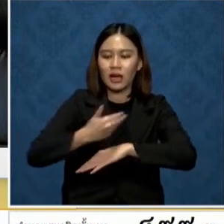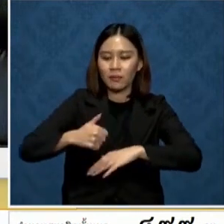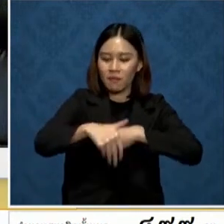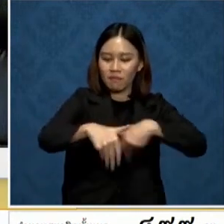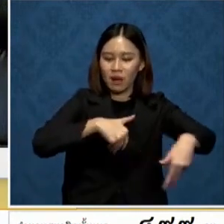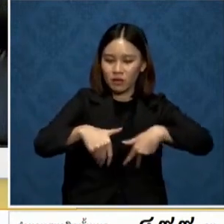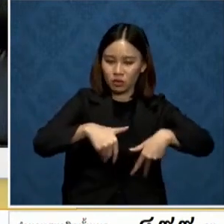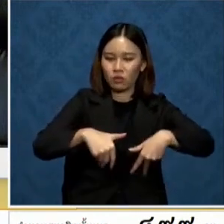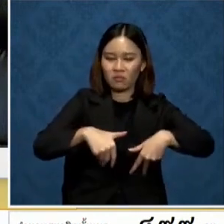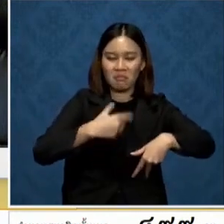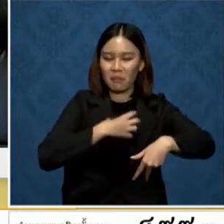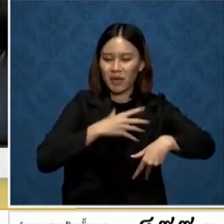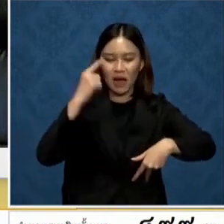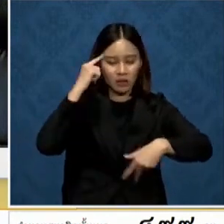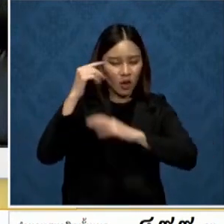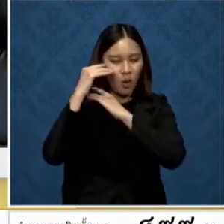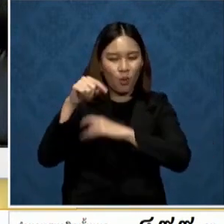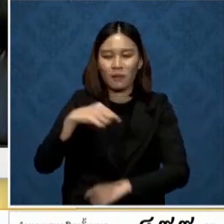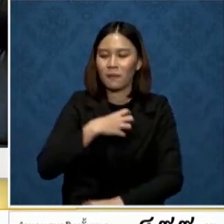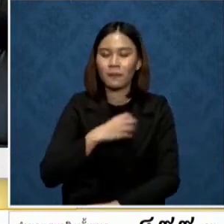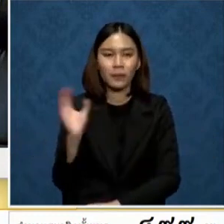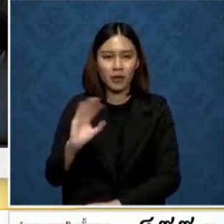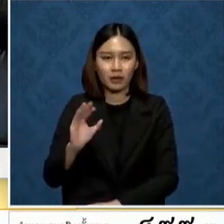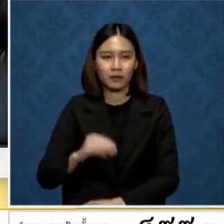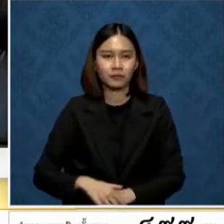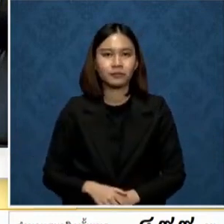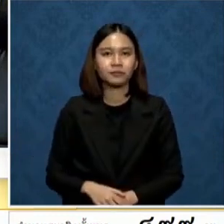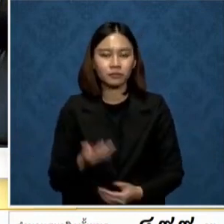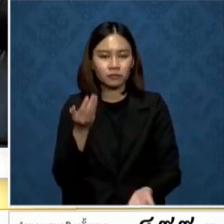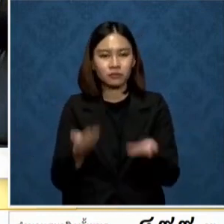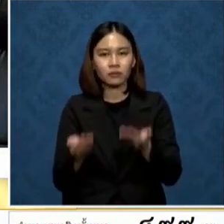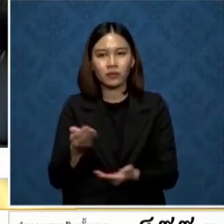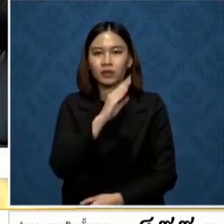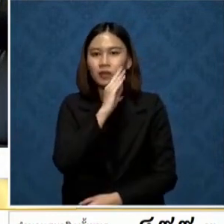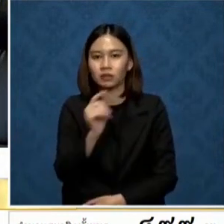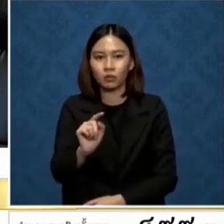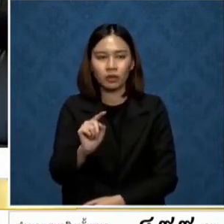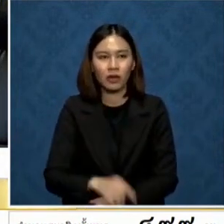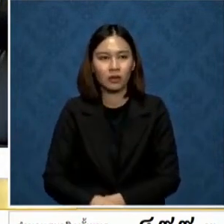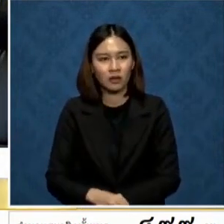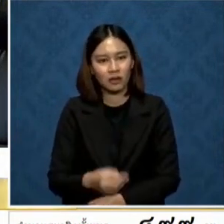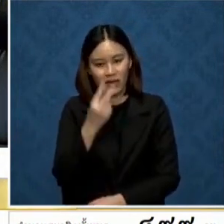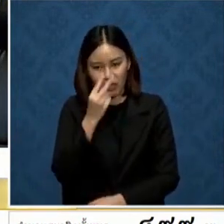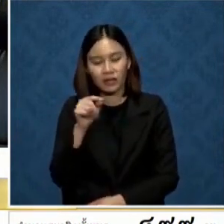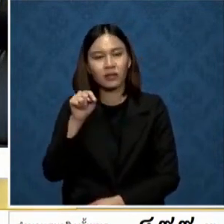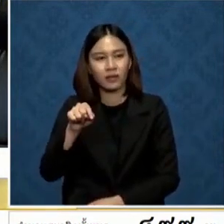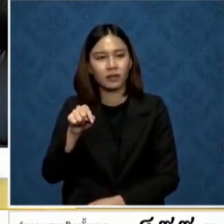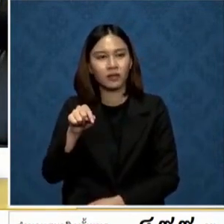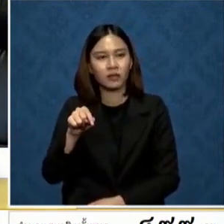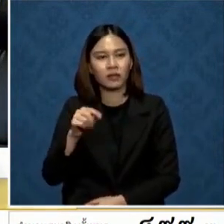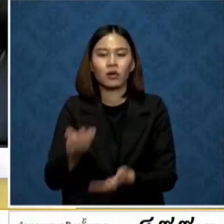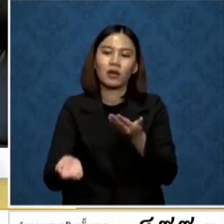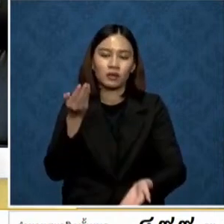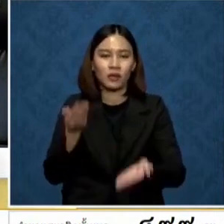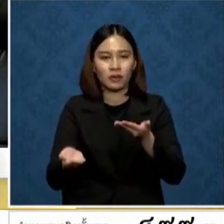ชนเลือกเรามาคาดหวังให้เป็นเช่นกันหรือหากว่าท่านเห็นว่าเป็นแบบนั้นก็แล้ว